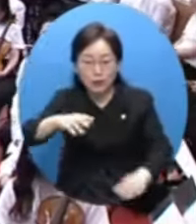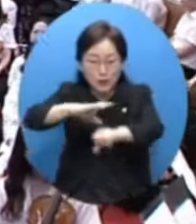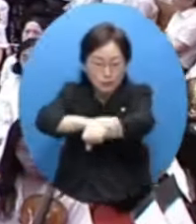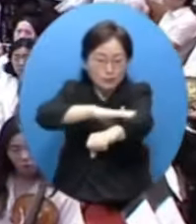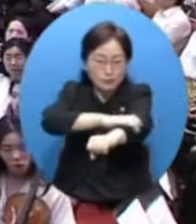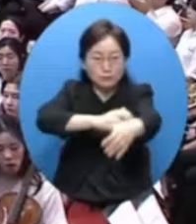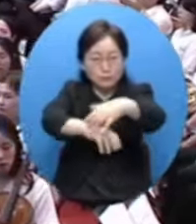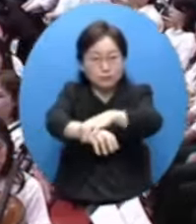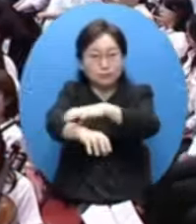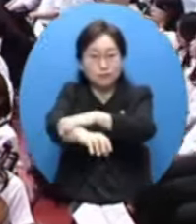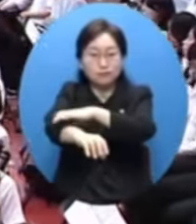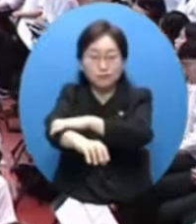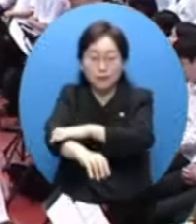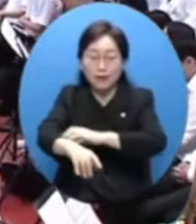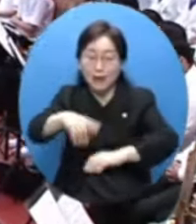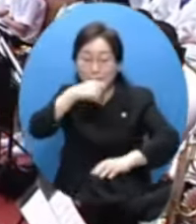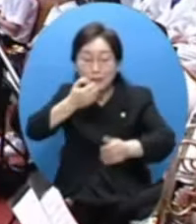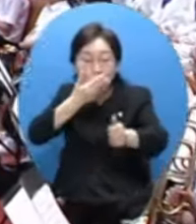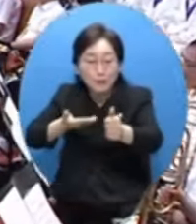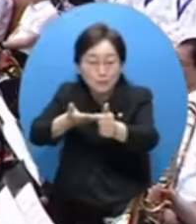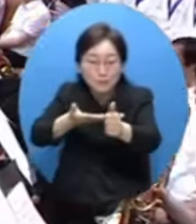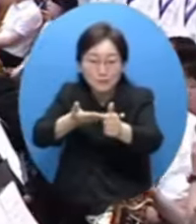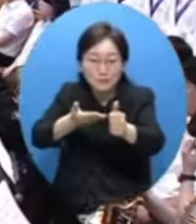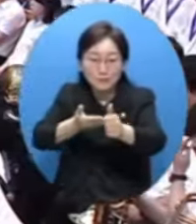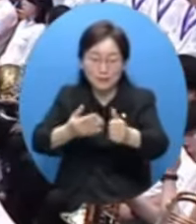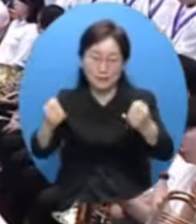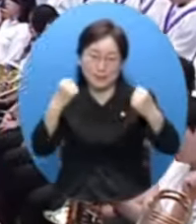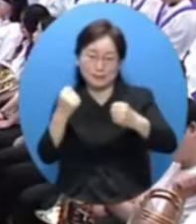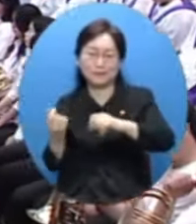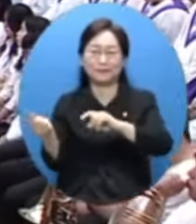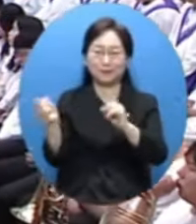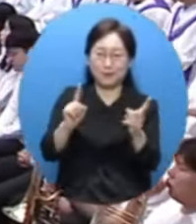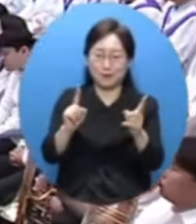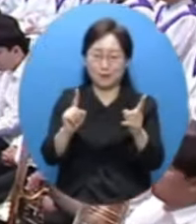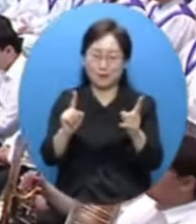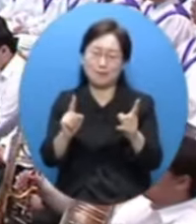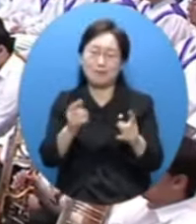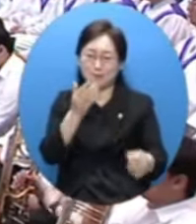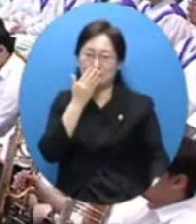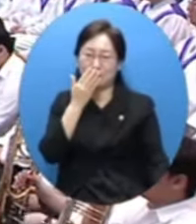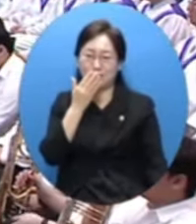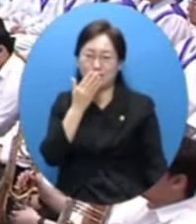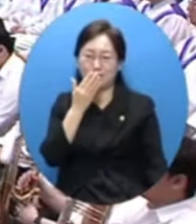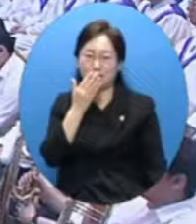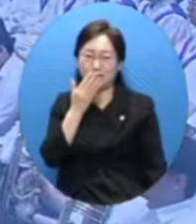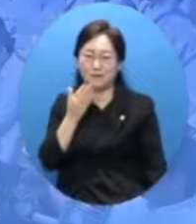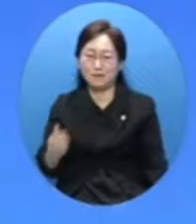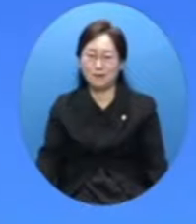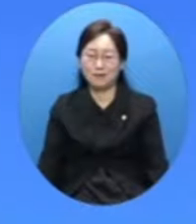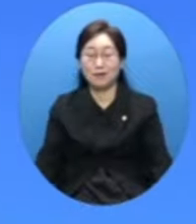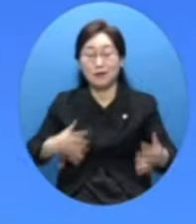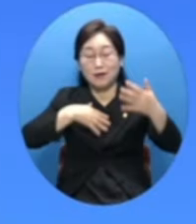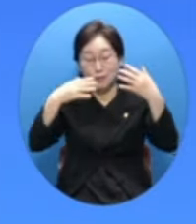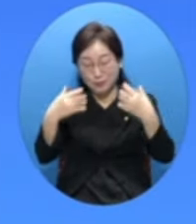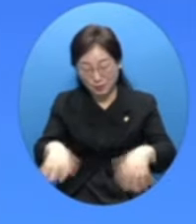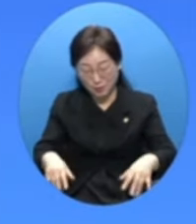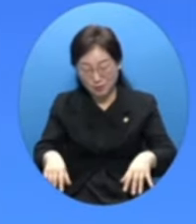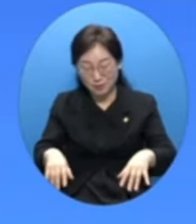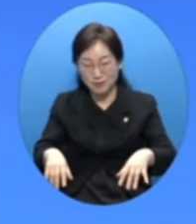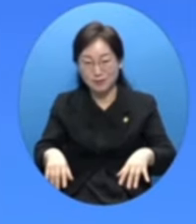주물러주고 맛있는 음식을 먹게 해주면 다시 기운을 차리고 일어날 수 있게 될 것입니다. 피곤해 지쳐 쓰러져